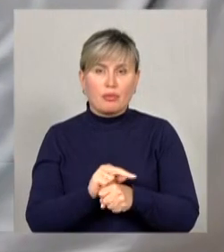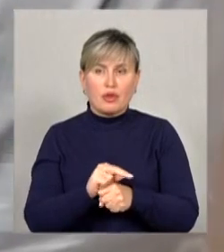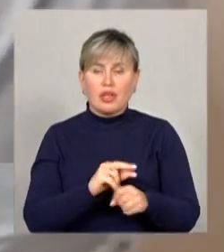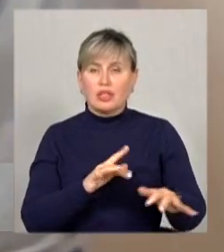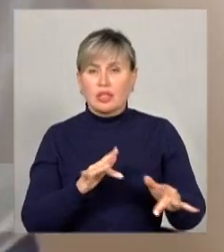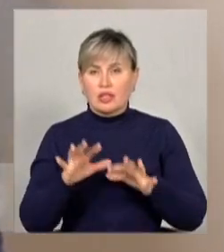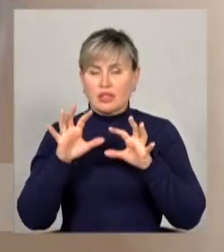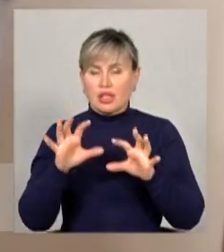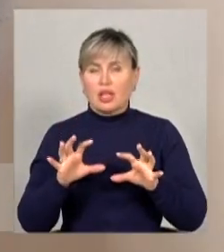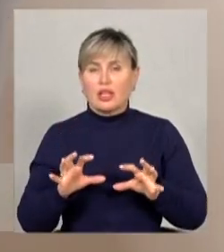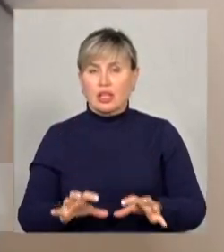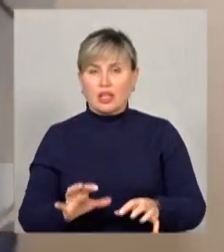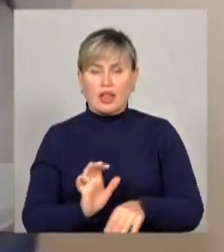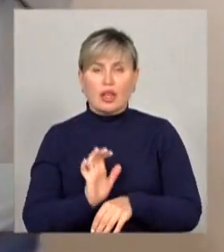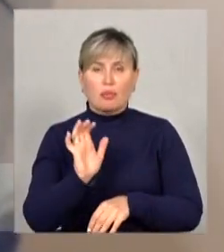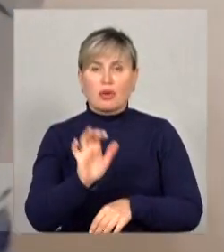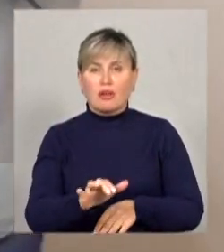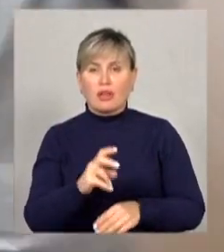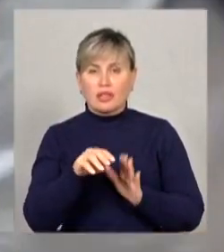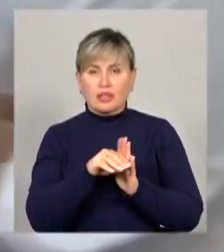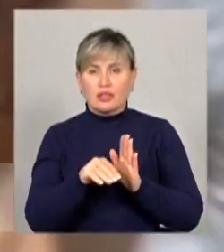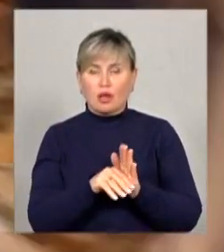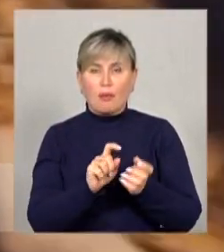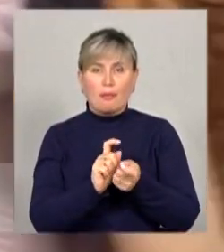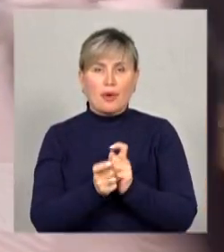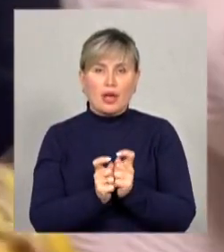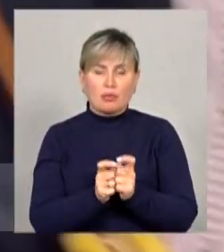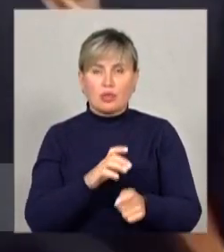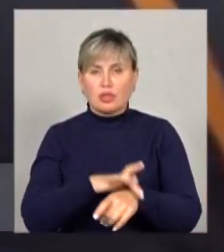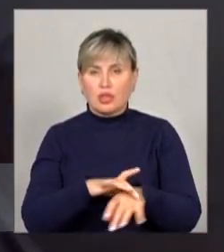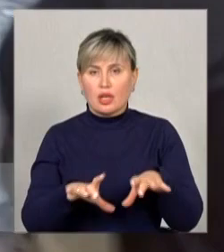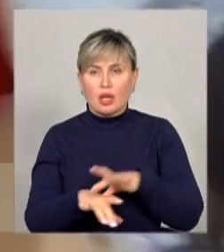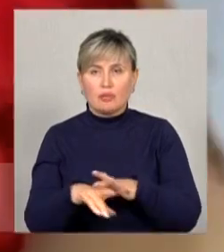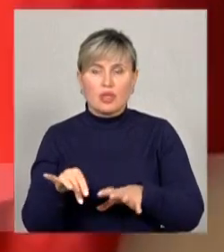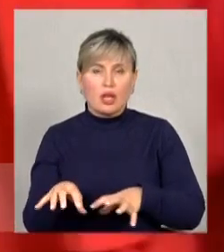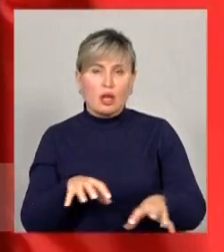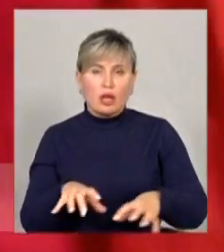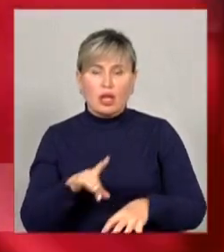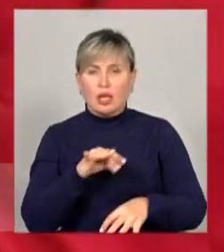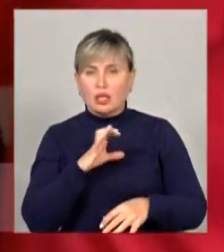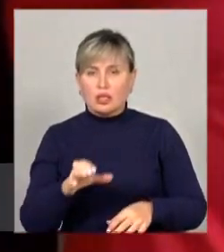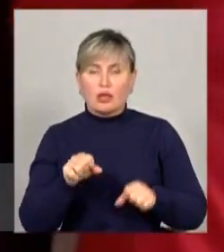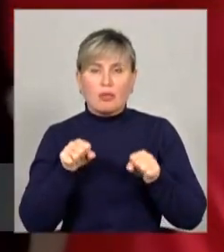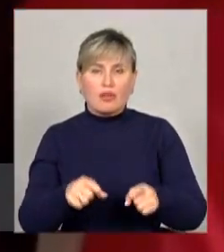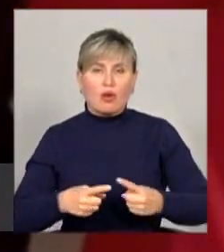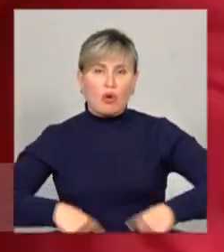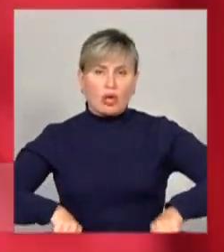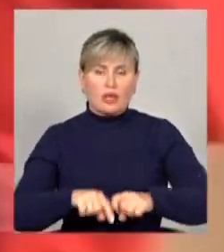действующее законодательство. Они направлены на системную борьбу с рабством и коррупционными рисками в правоохранительных